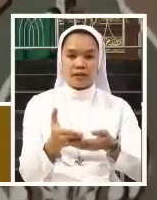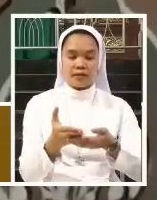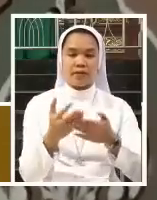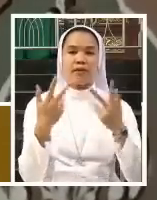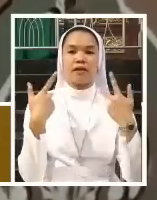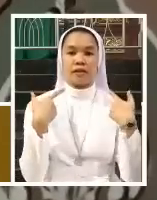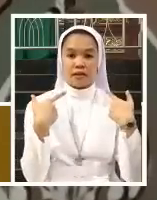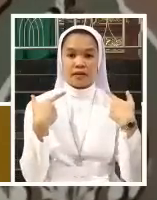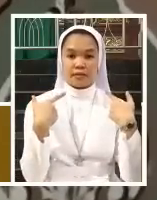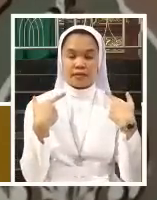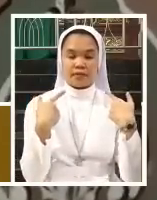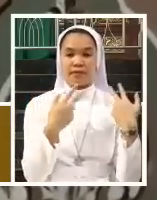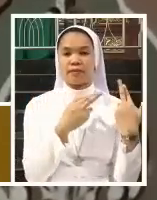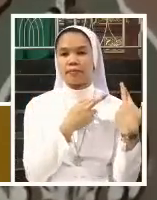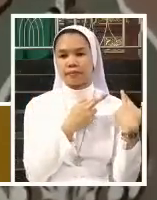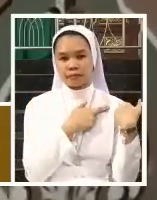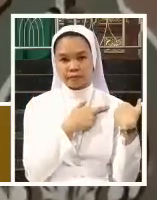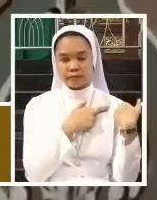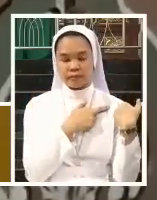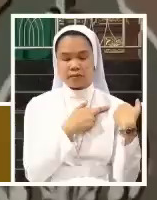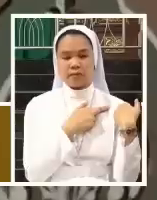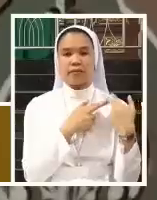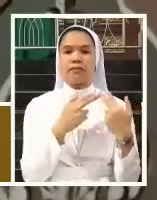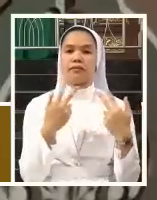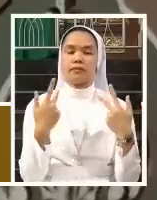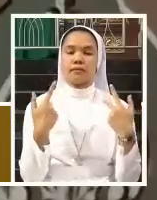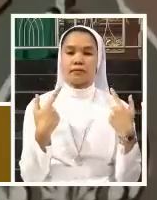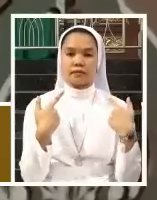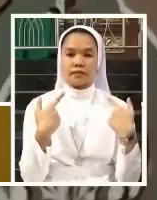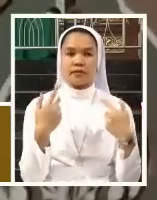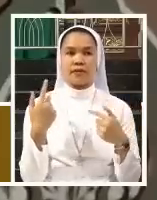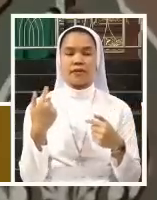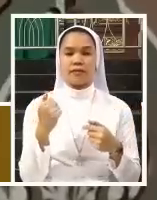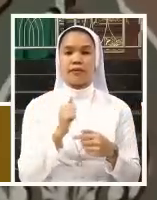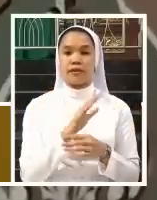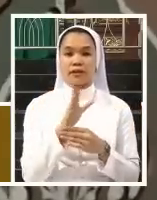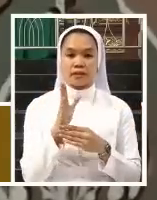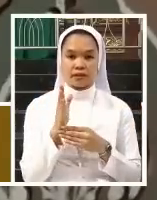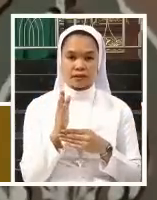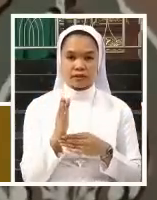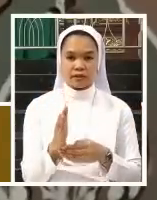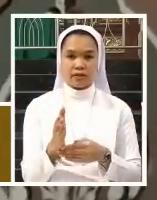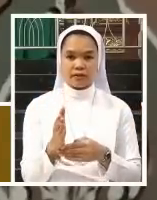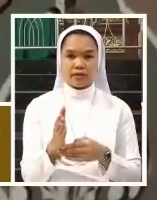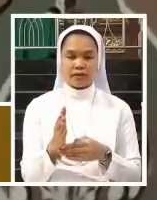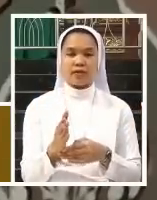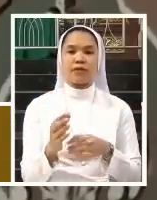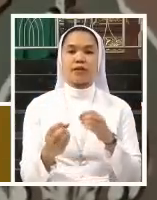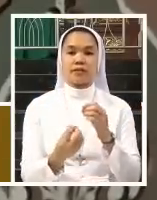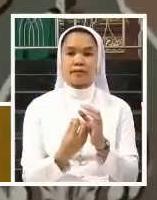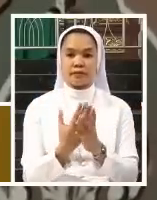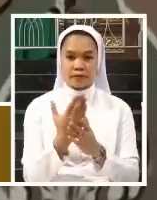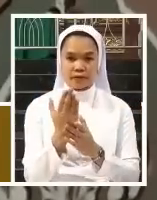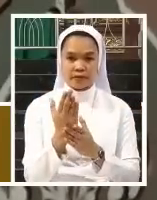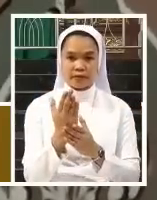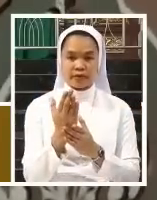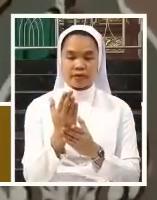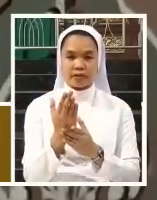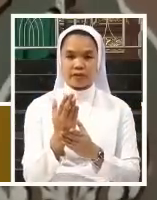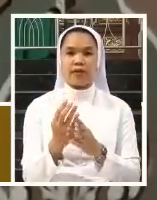kang poder, magkaigwa kang katotohanan, magkaigwa kang buhay ang sa